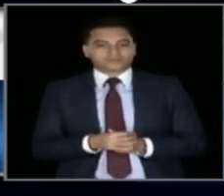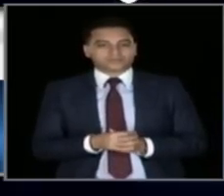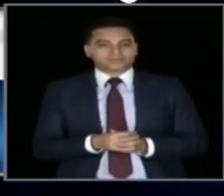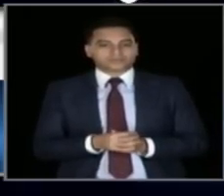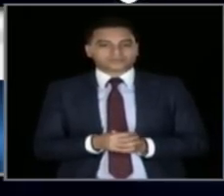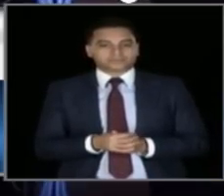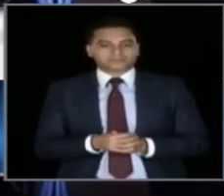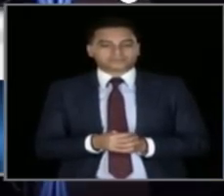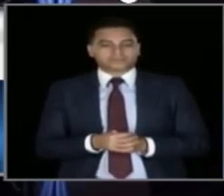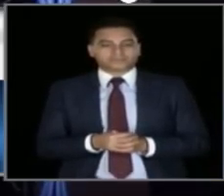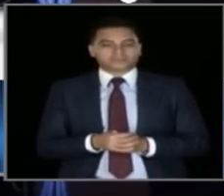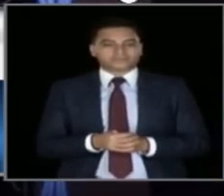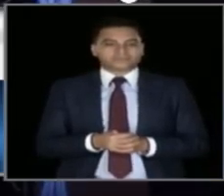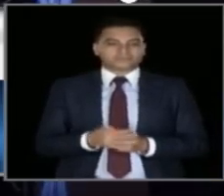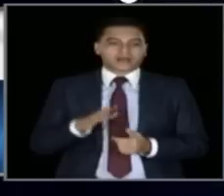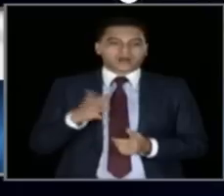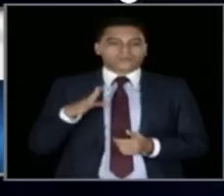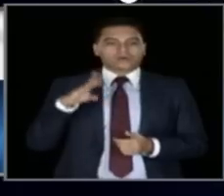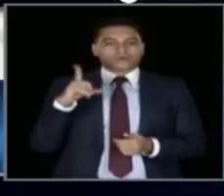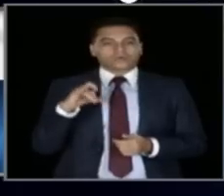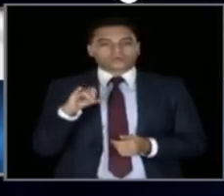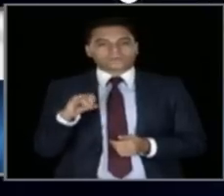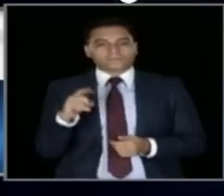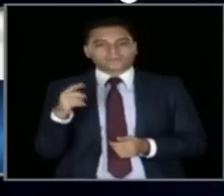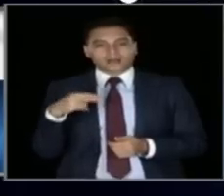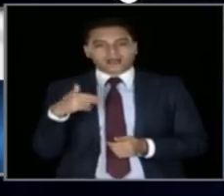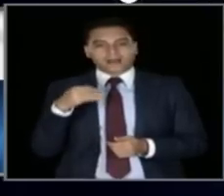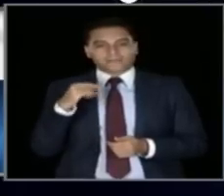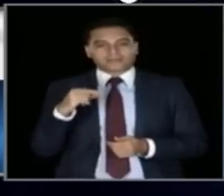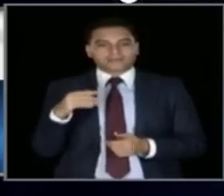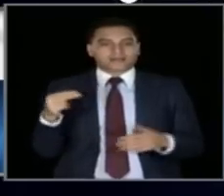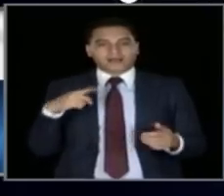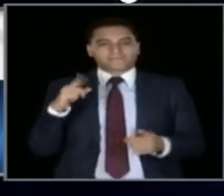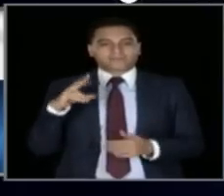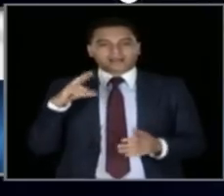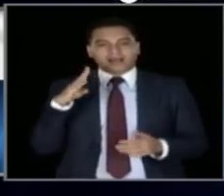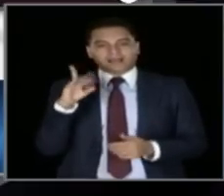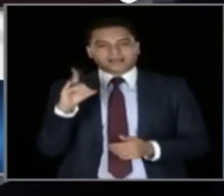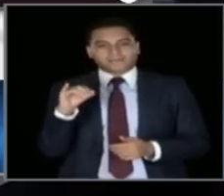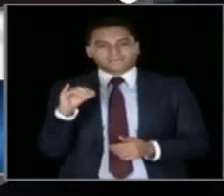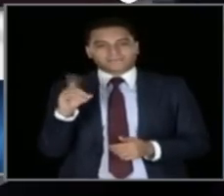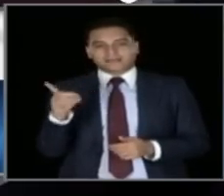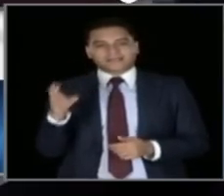كروم. كروم. اه احمد عبد الحكم كروم. اجابه غلط.